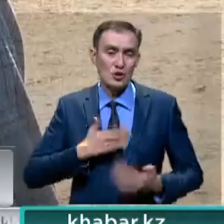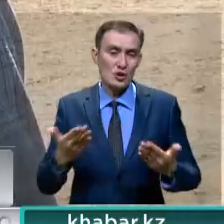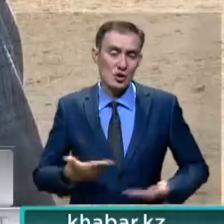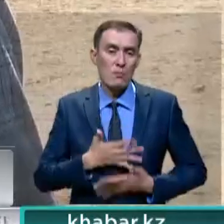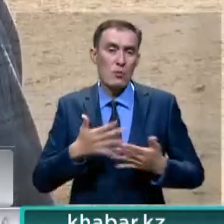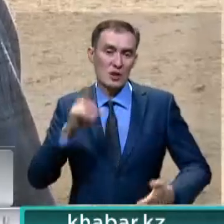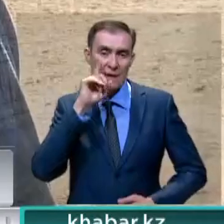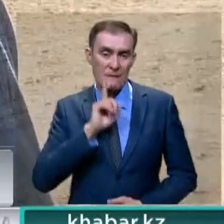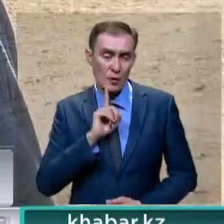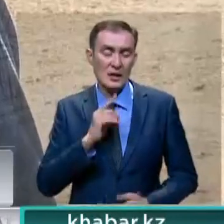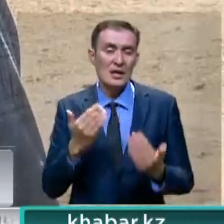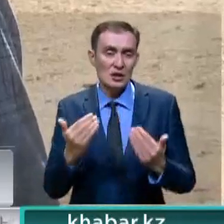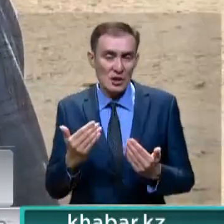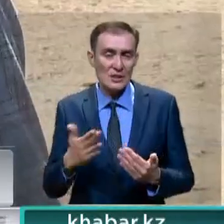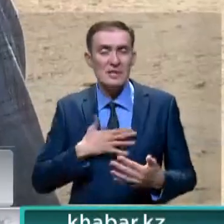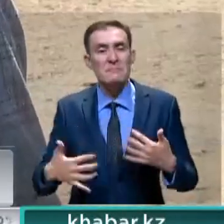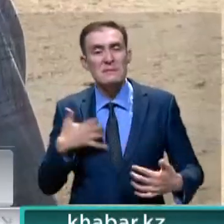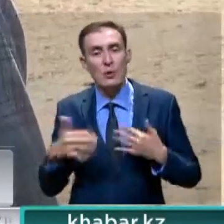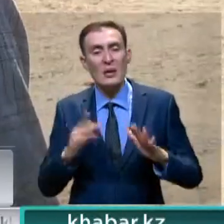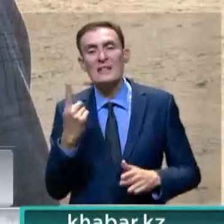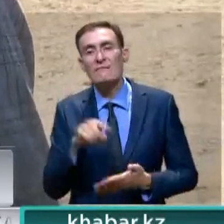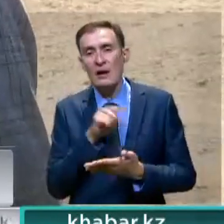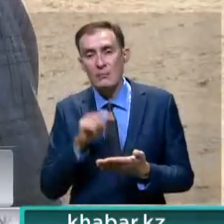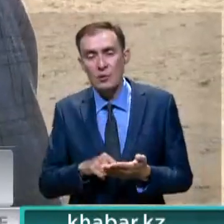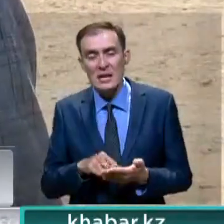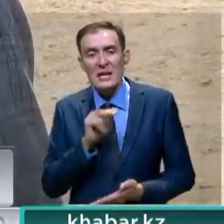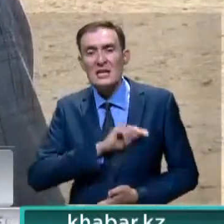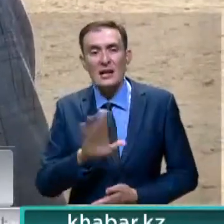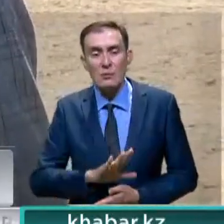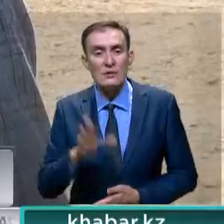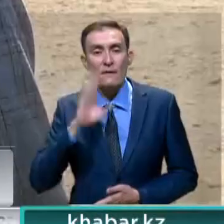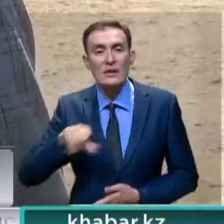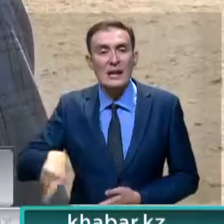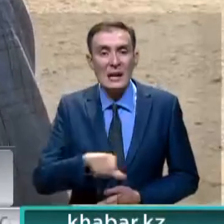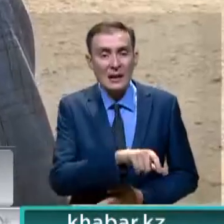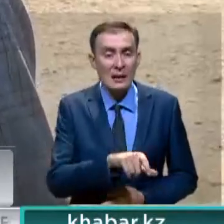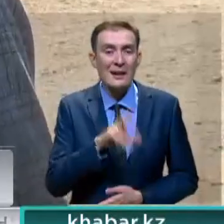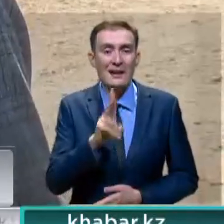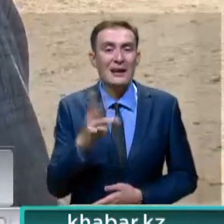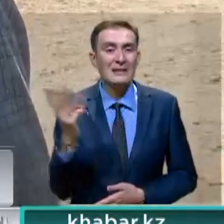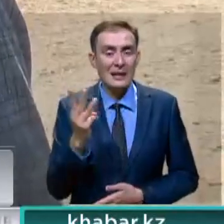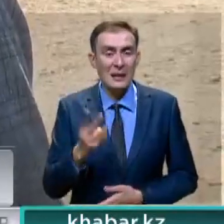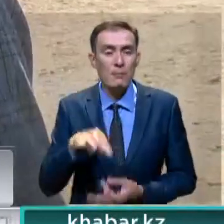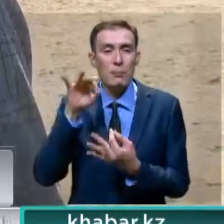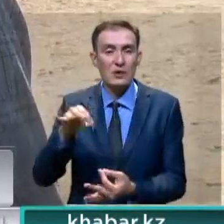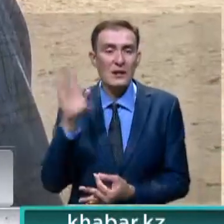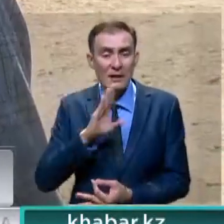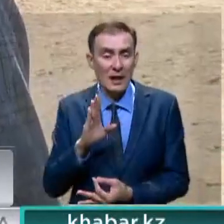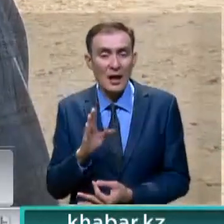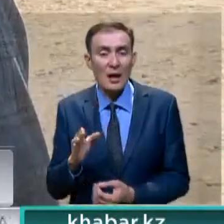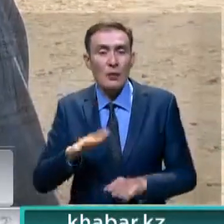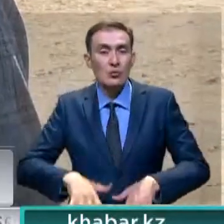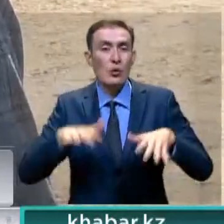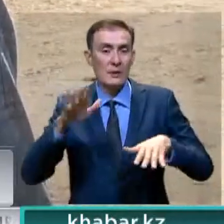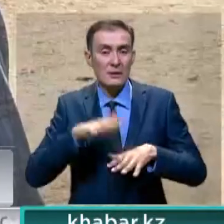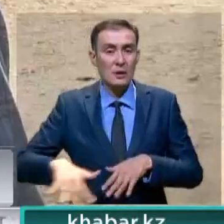гораздо комфортнее. Сейчас нас беспокоит только один вопрос – неработающий водный канал К3. Сброшенная вода с полей топит